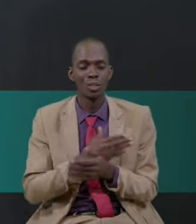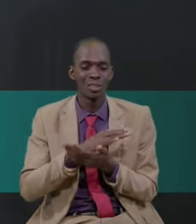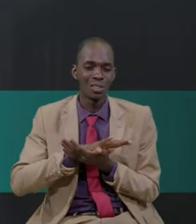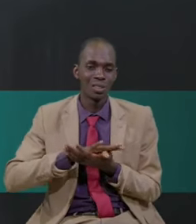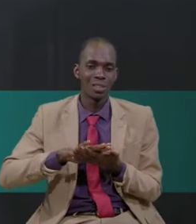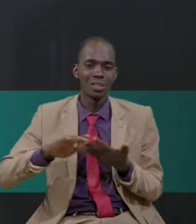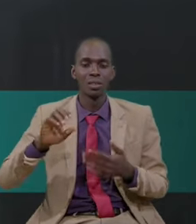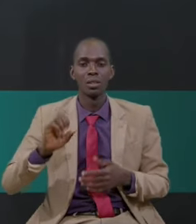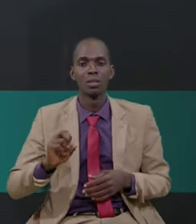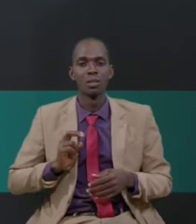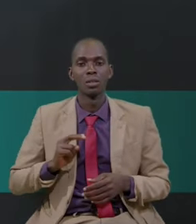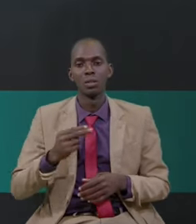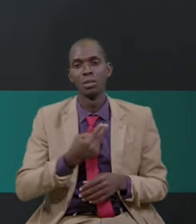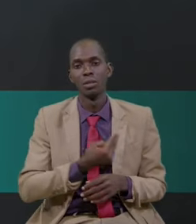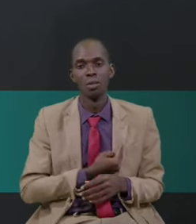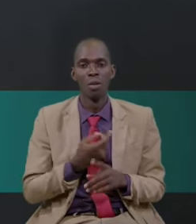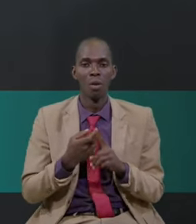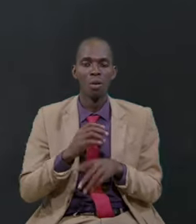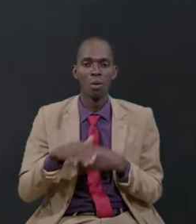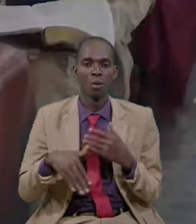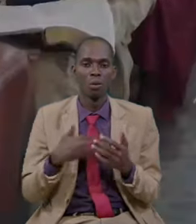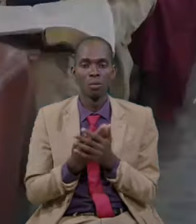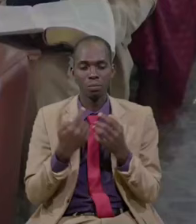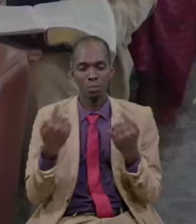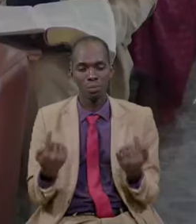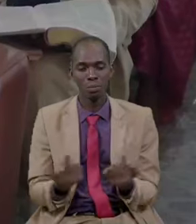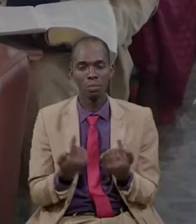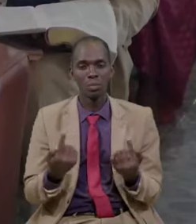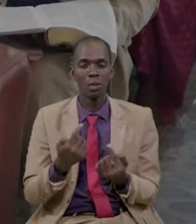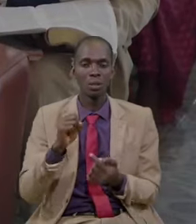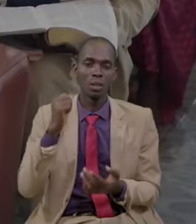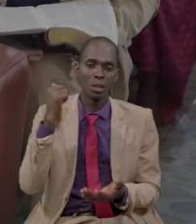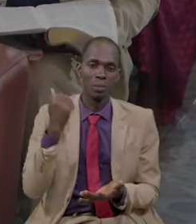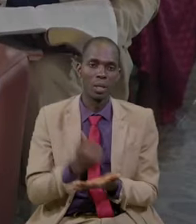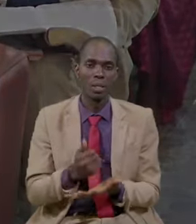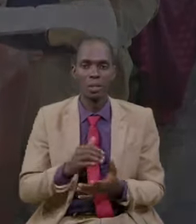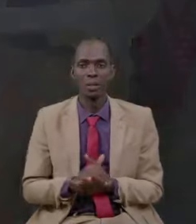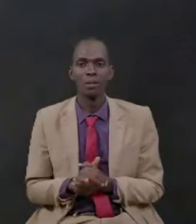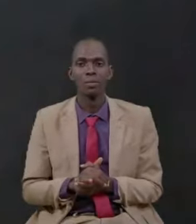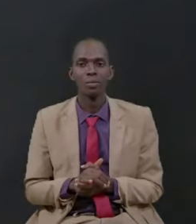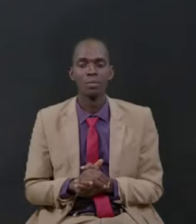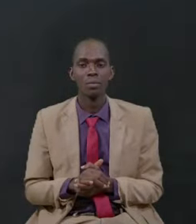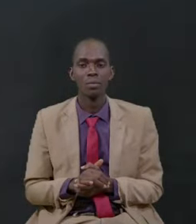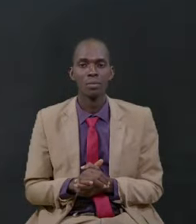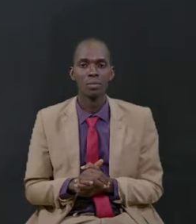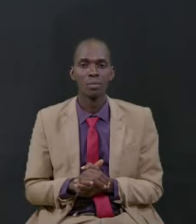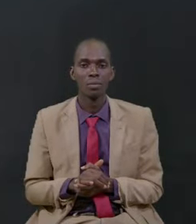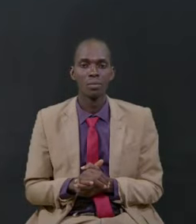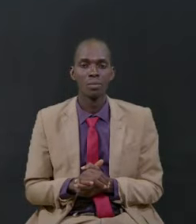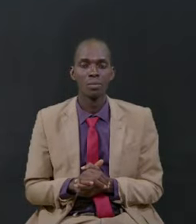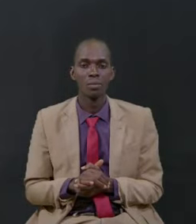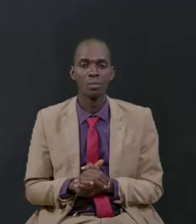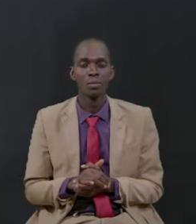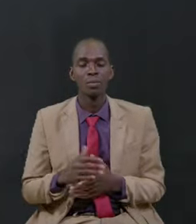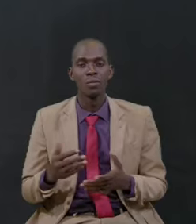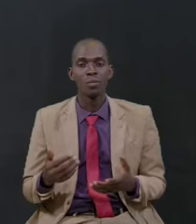son Fils, nous purifie de tout péché. Amen. Ça, c'est le désir du Seigneur,